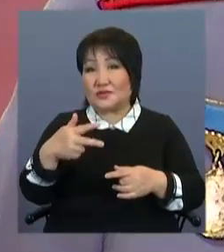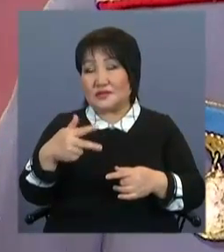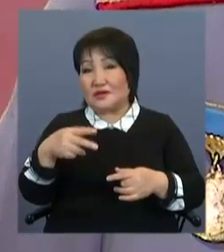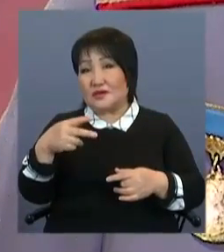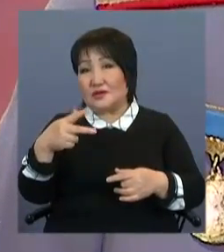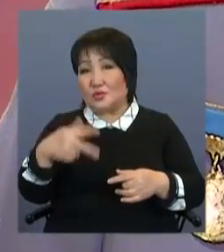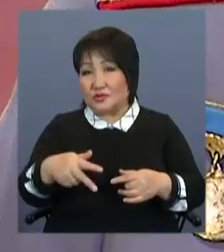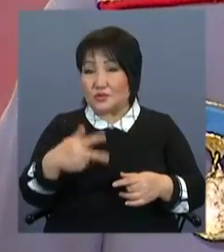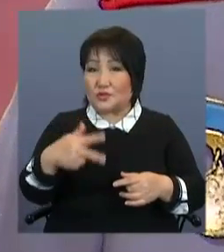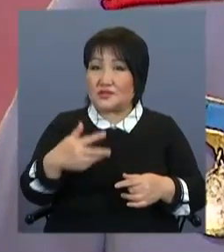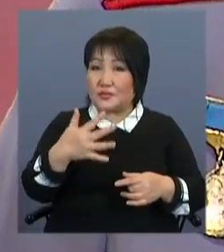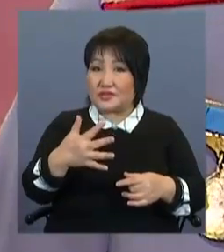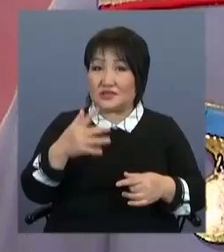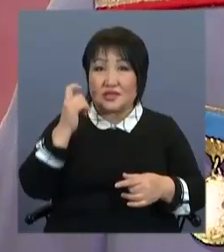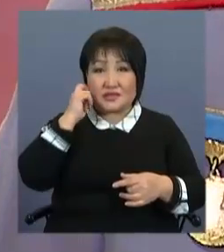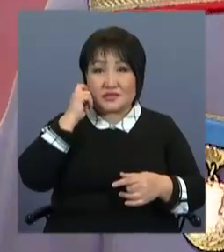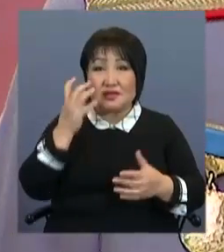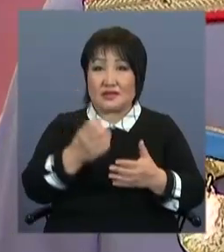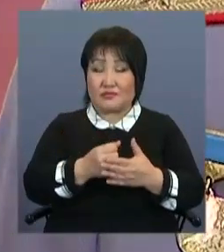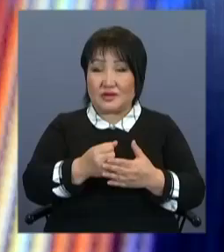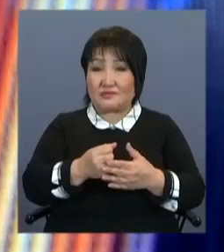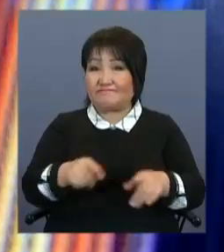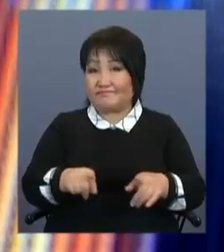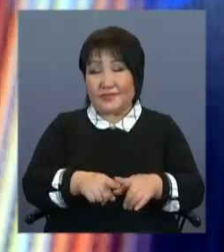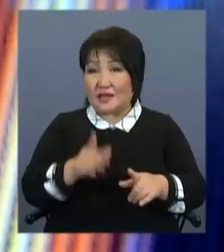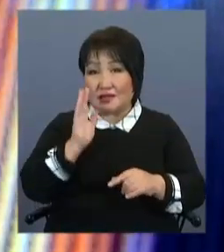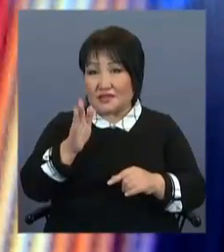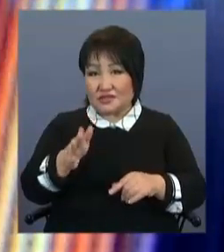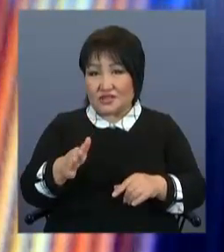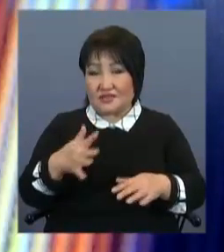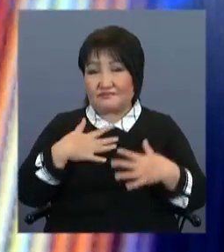35-30-да ала ма? Онда келешек олардың онша болмайды. Бүгінгі таңда